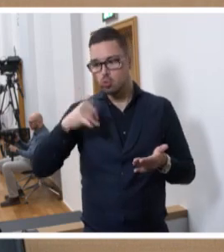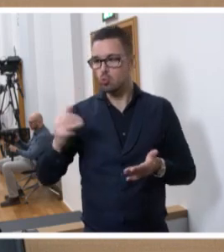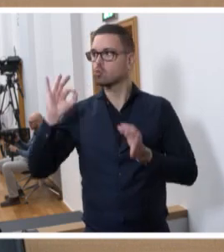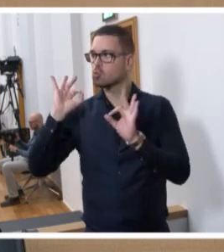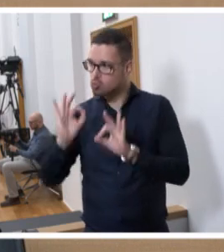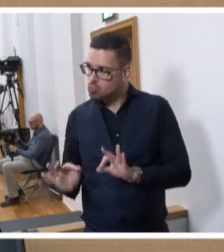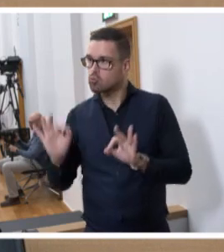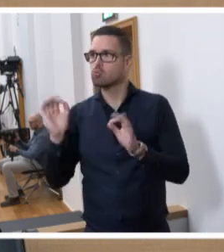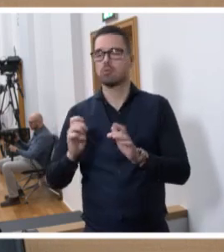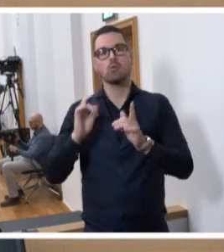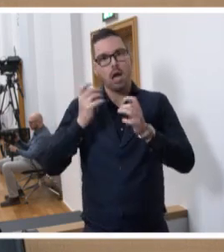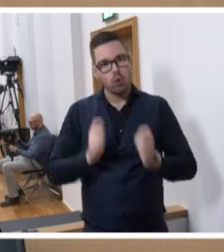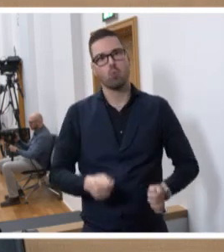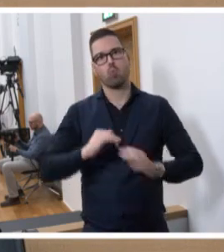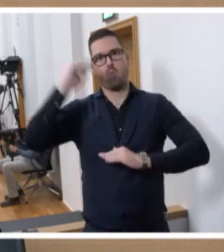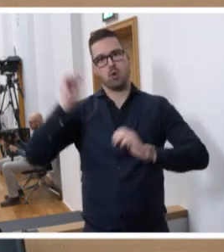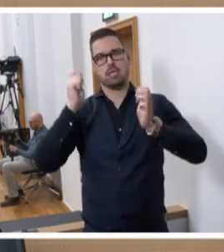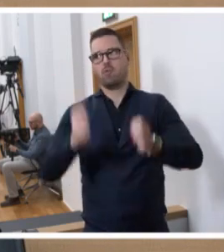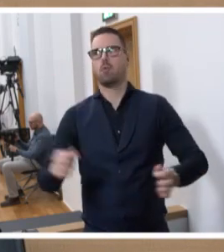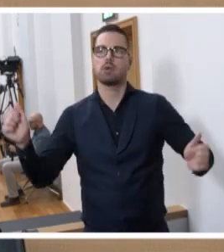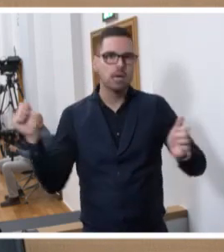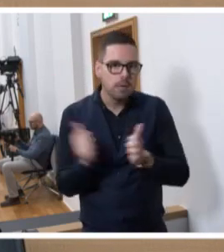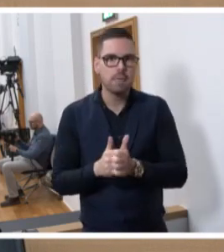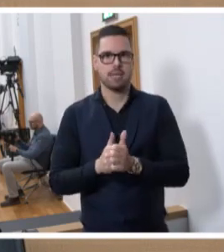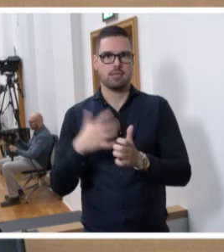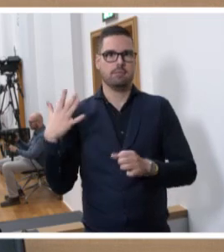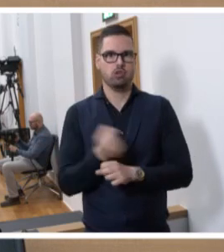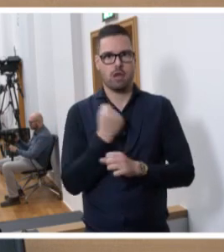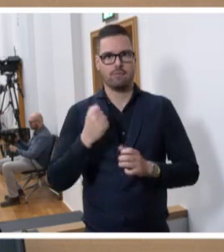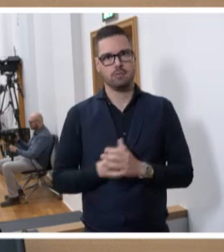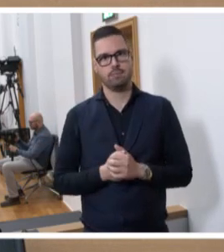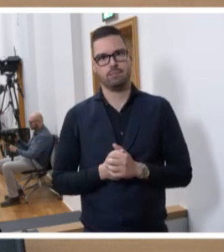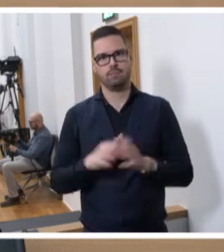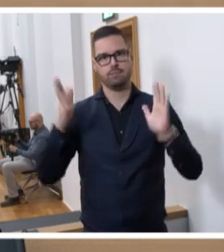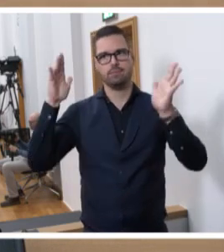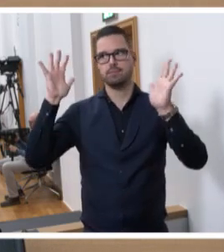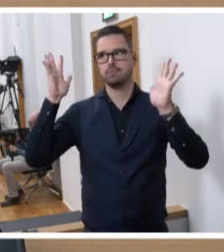sehr große Aufgabe aber ich bin mir sicher dass wir das gemeinsam mit dir an der Stelle auch hinbekommen